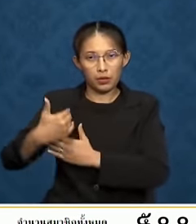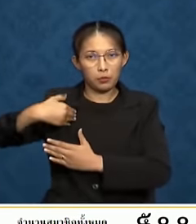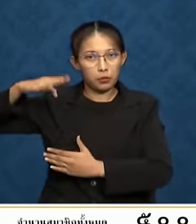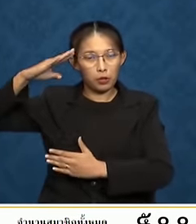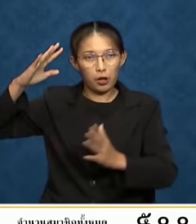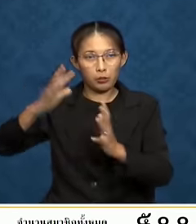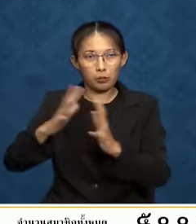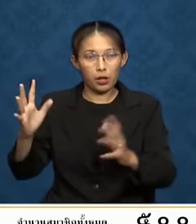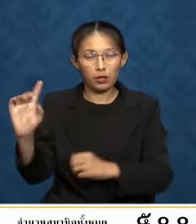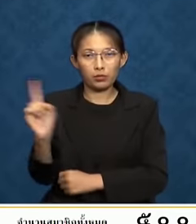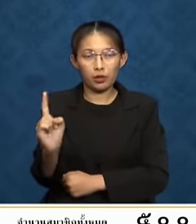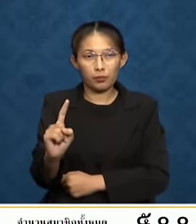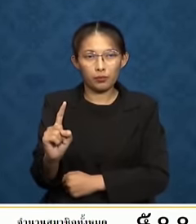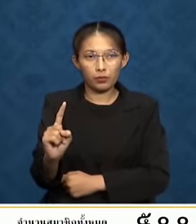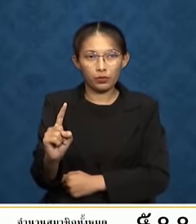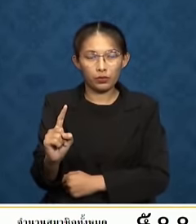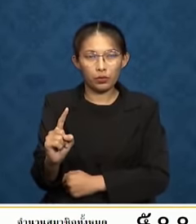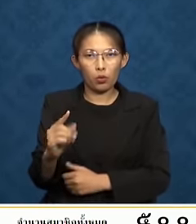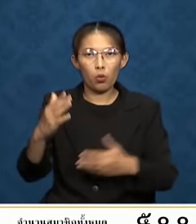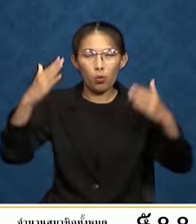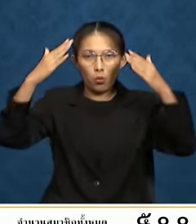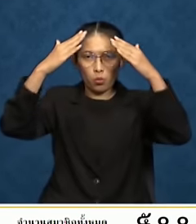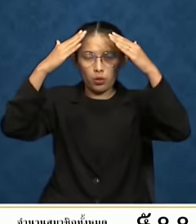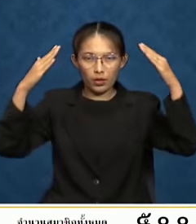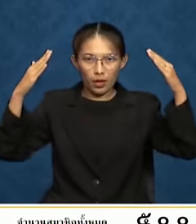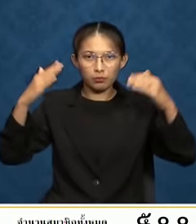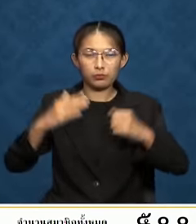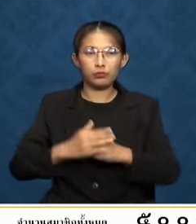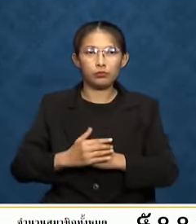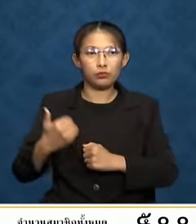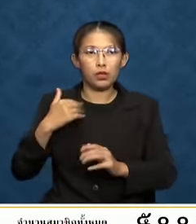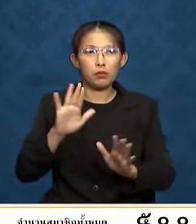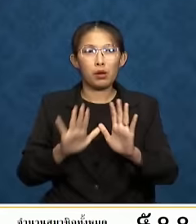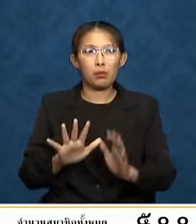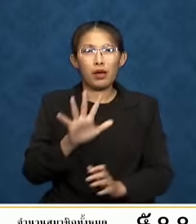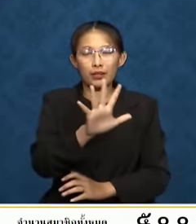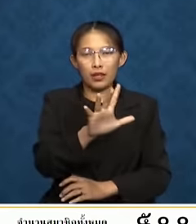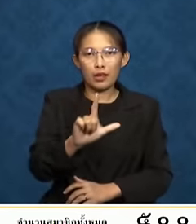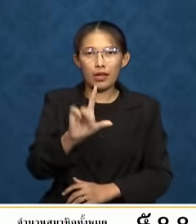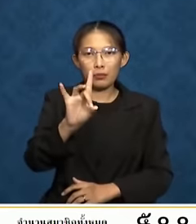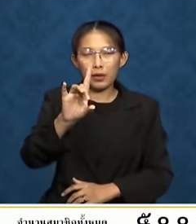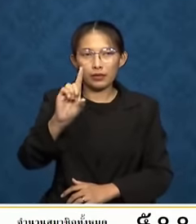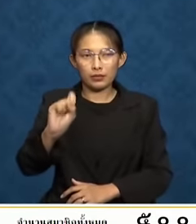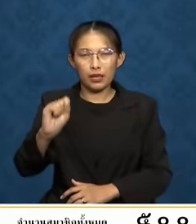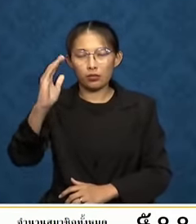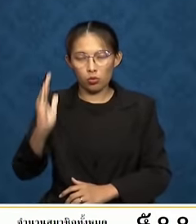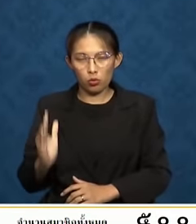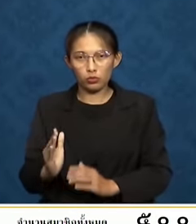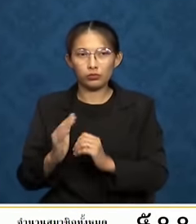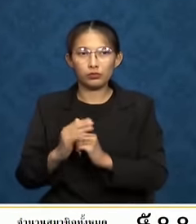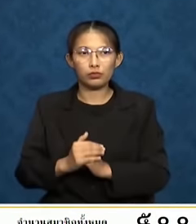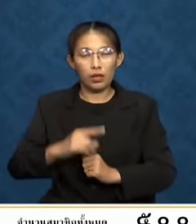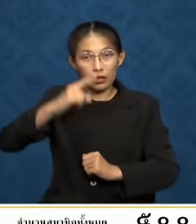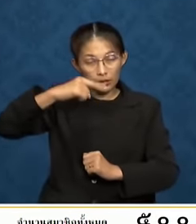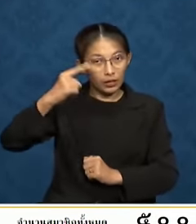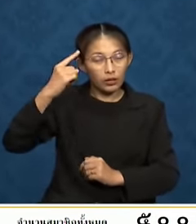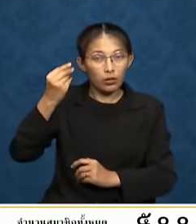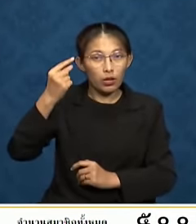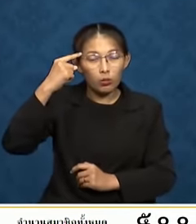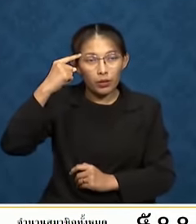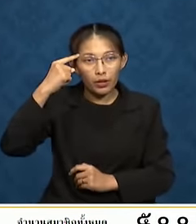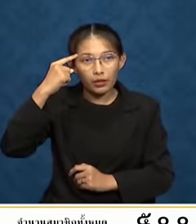ที่สุดเวียดนาม 5ล้าน 800,000คน่ะไทยเท่าไหร่ท่านรู้